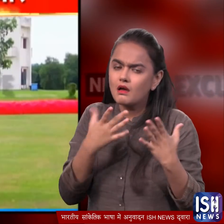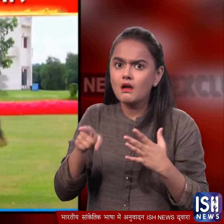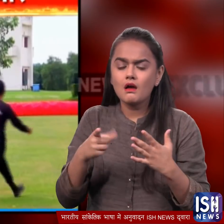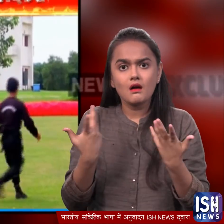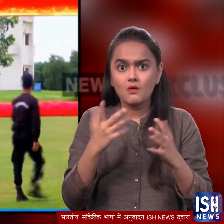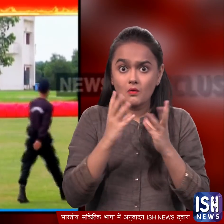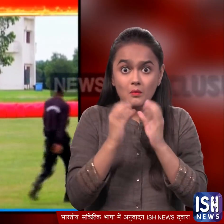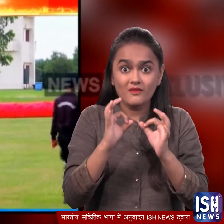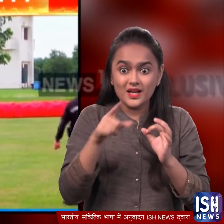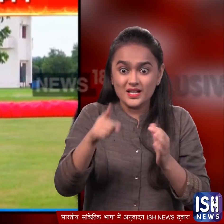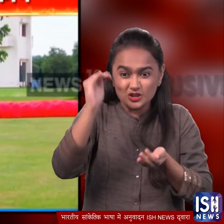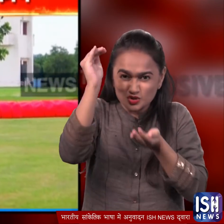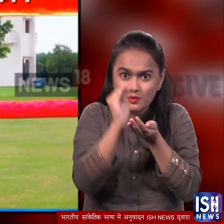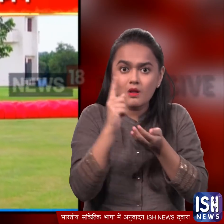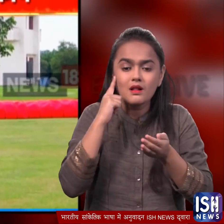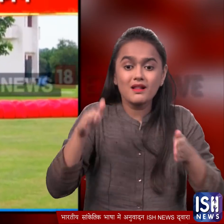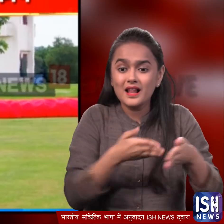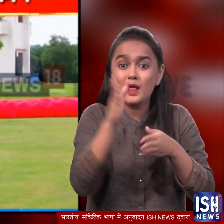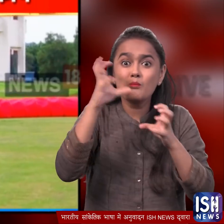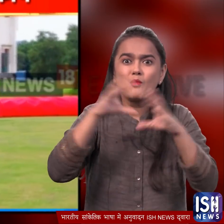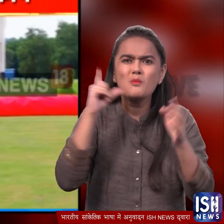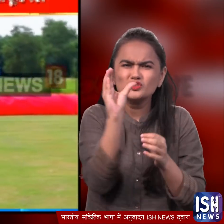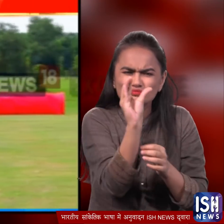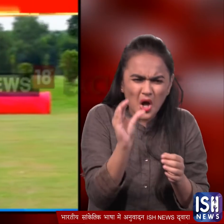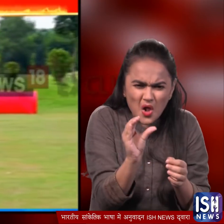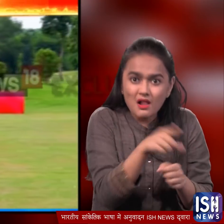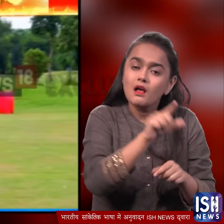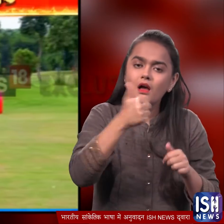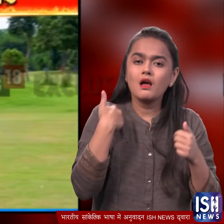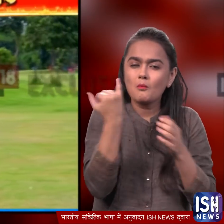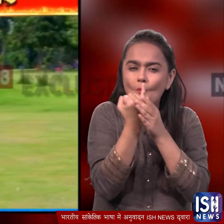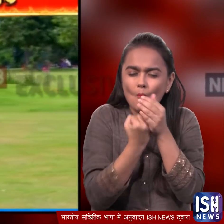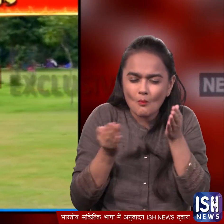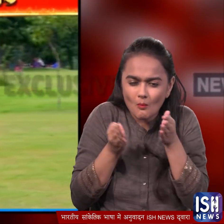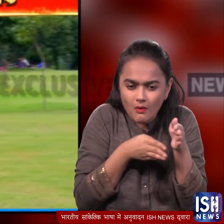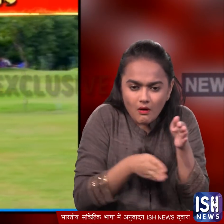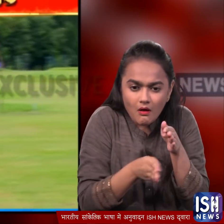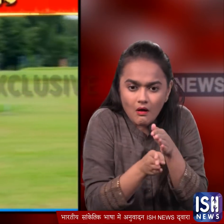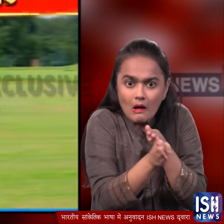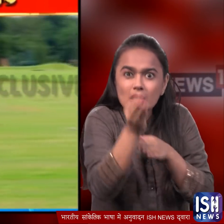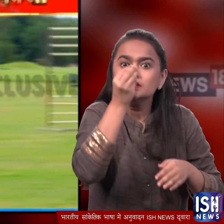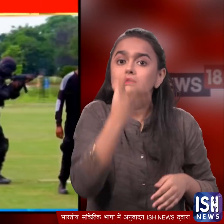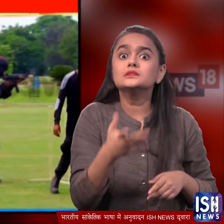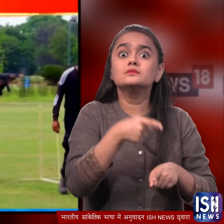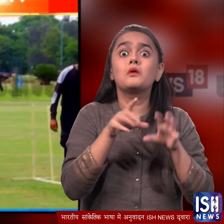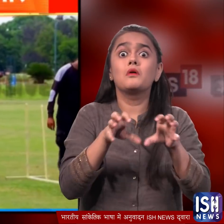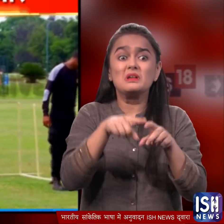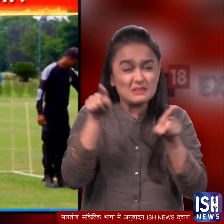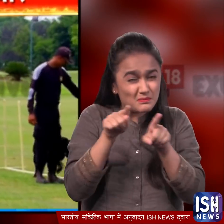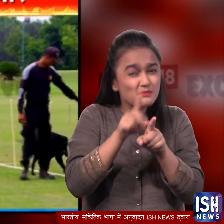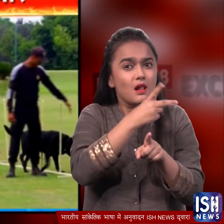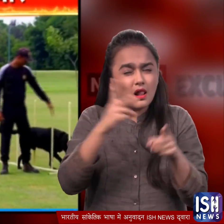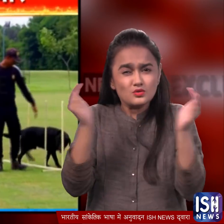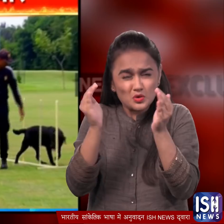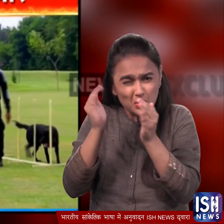है। बताया गया कि अपने छोटे कद की वजह से ये उन जगहों पर भी आसानी से पहुंच जाता है जहां पहुंचने के लिए जगह कम पड़ती है। इसी तरह कई